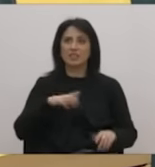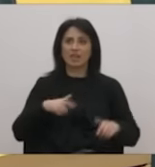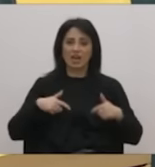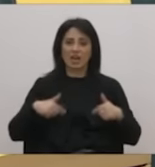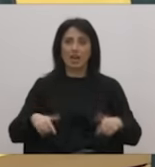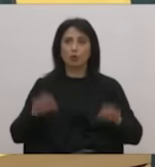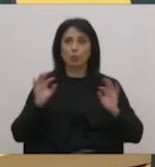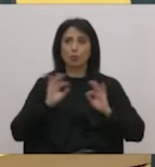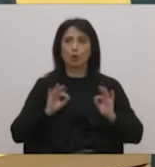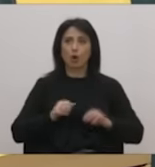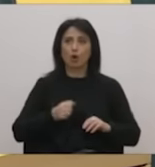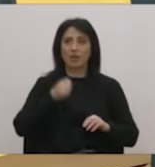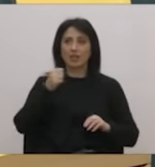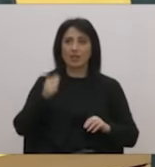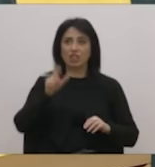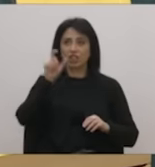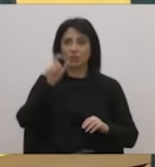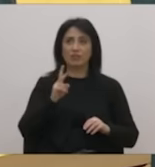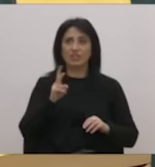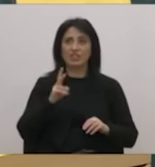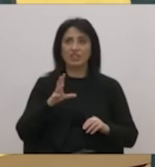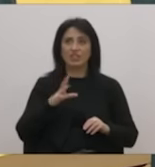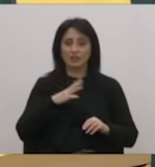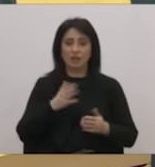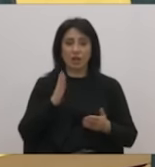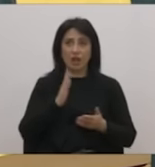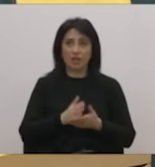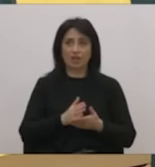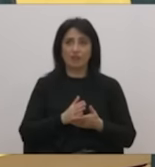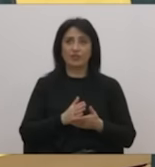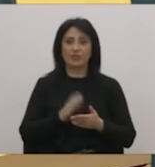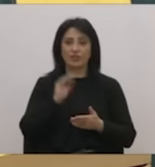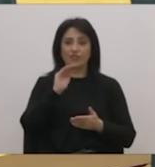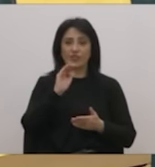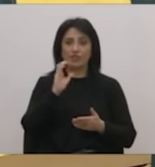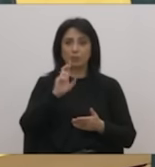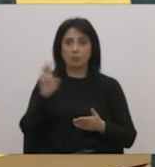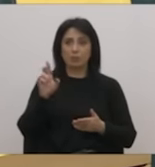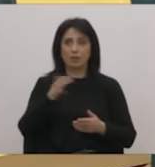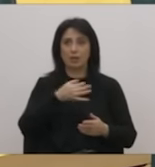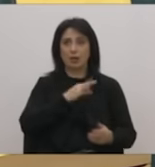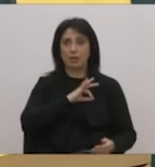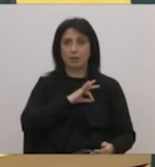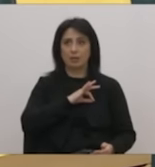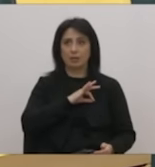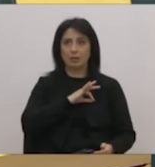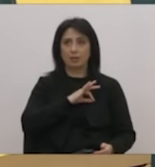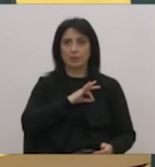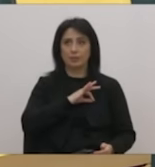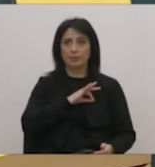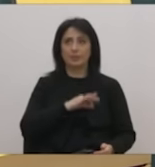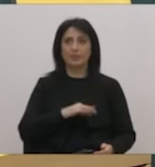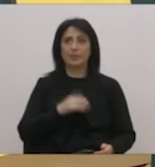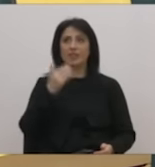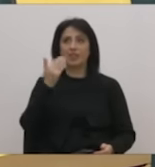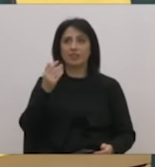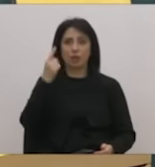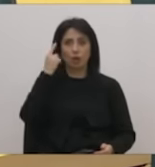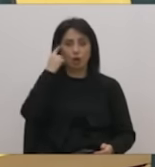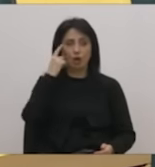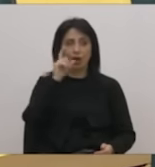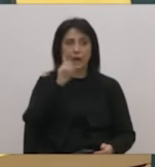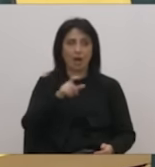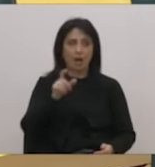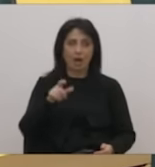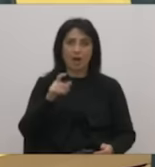გენერალურ პროკურორად დანიშნეთ ადამიანი, რომელიც იყო და არის FSB-ს აგენტი. Თქვენ გონიათ